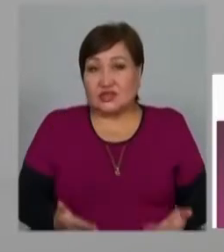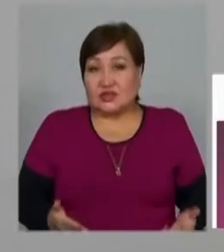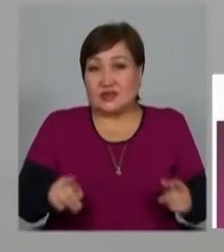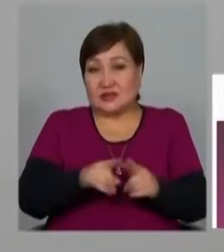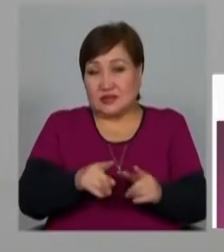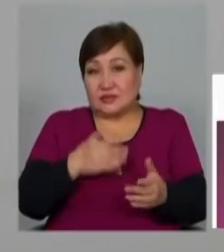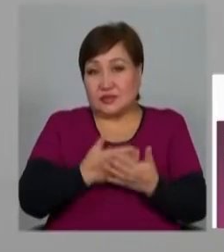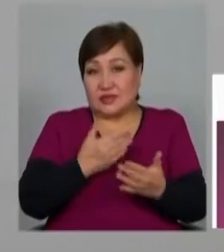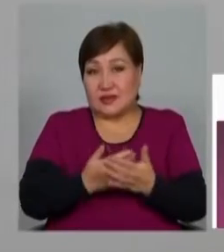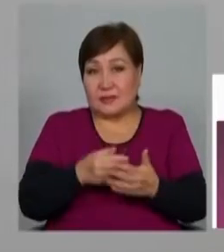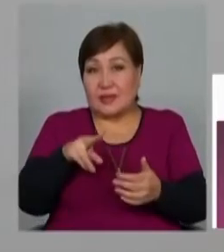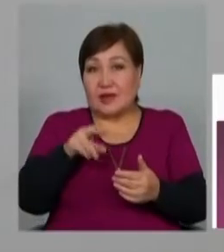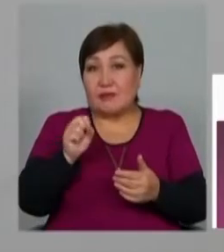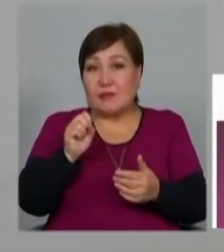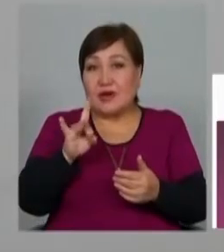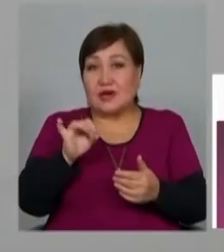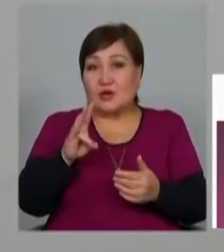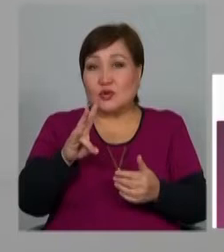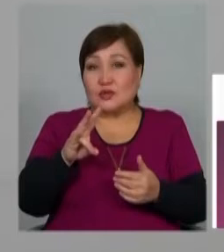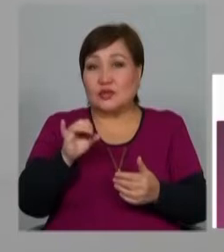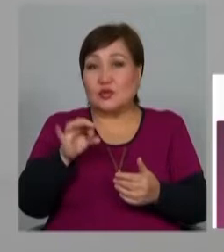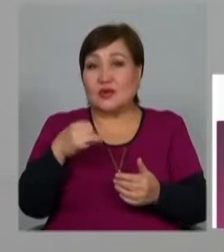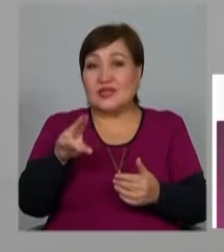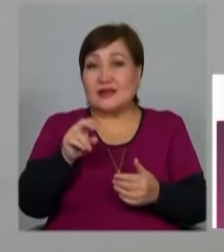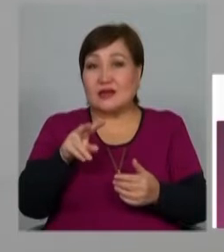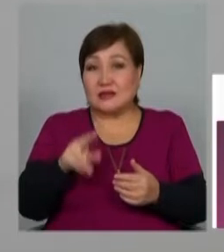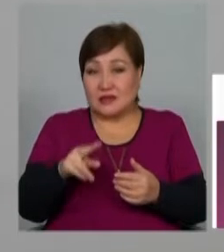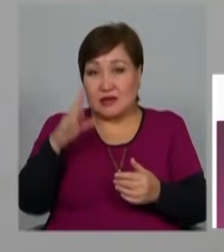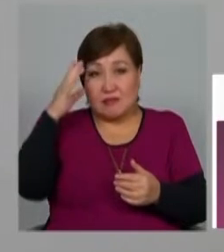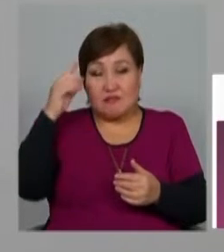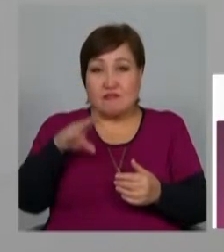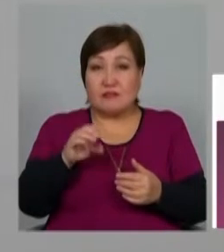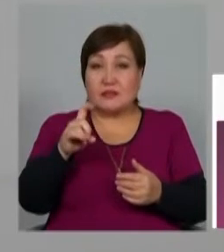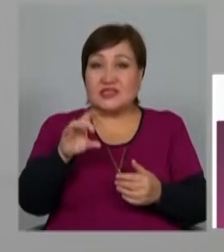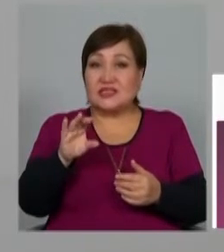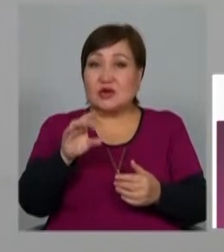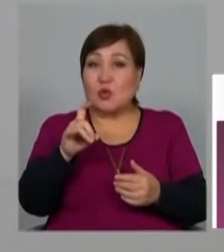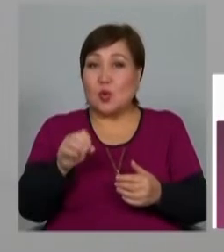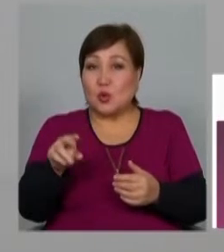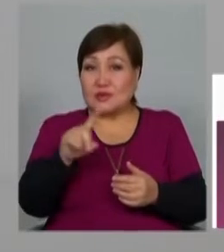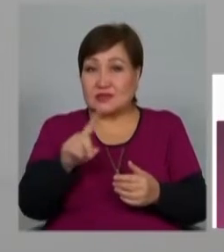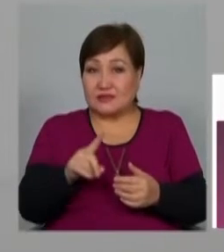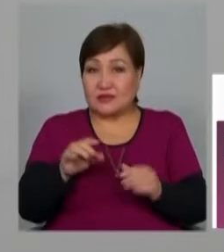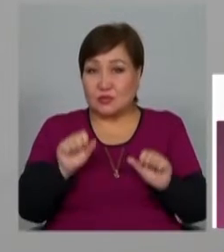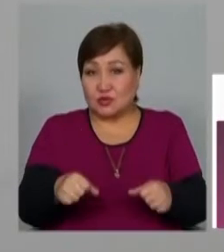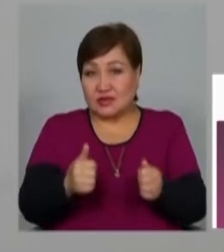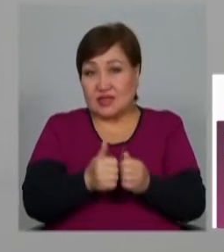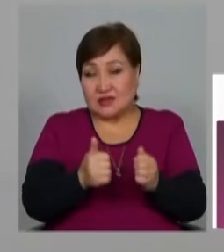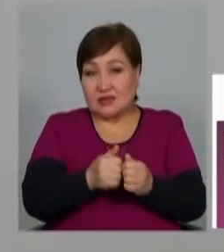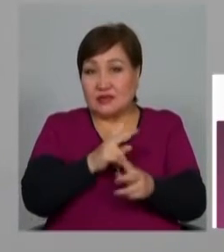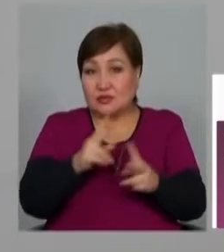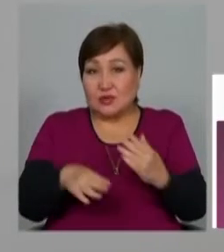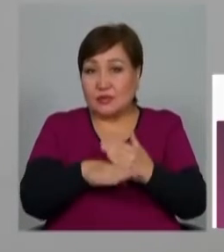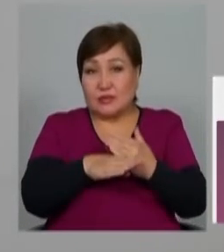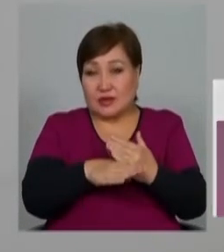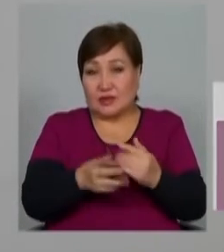әйелде параноидалдық психоз болуы ықтимал. Тұрмыстық жағдайдың қиындығы, жақындарының қолдау көрсетпеуі де осындай қайғылы жағдайға әкеп